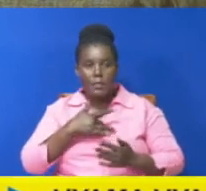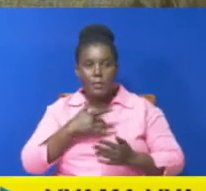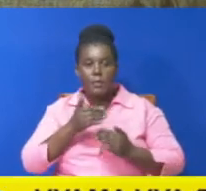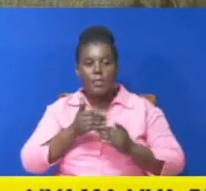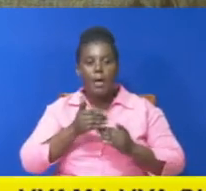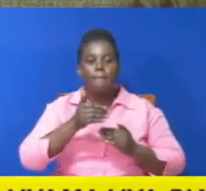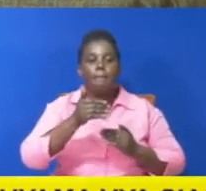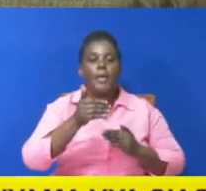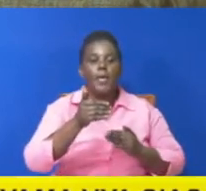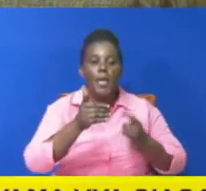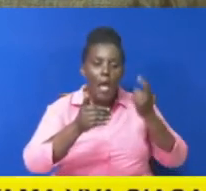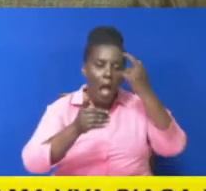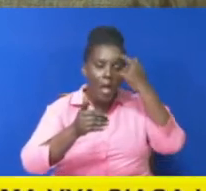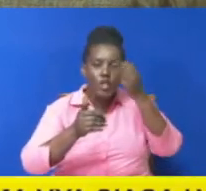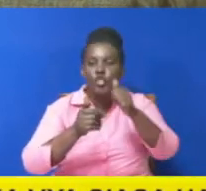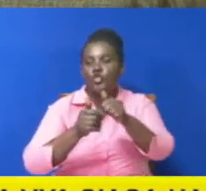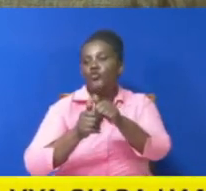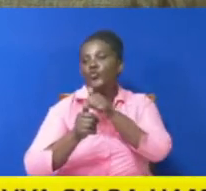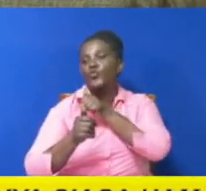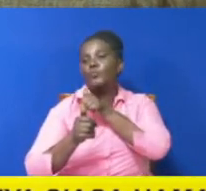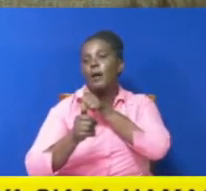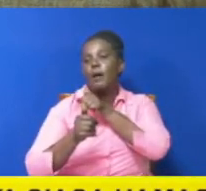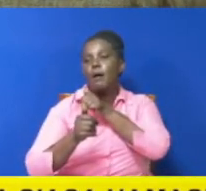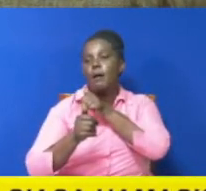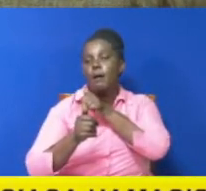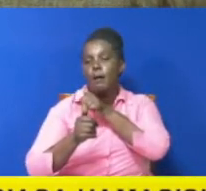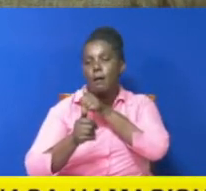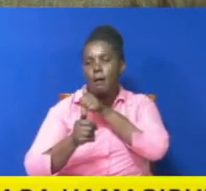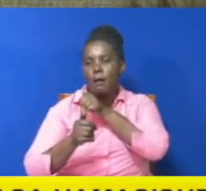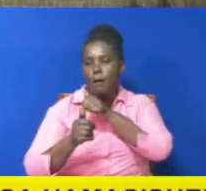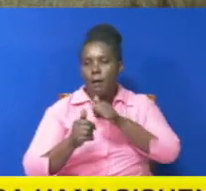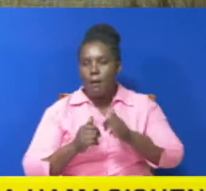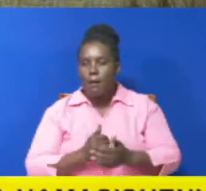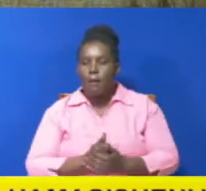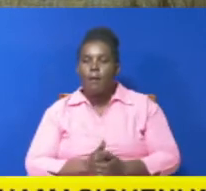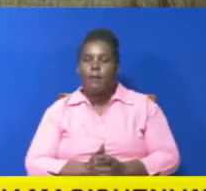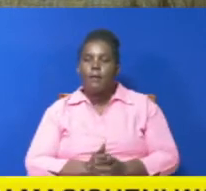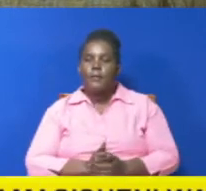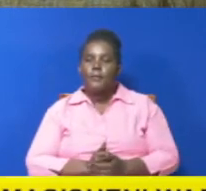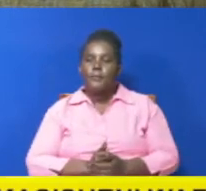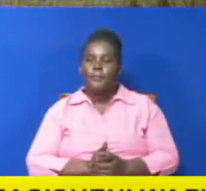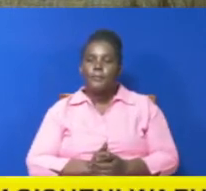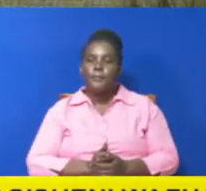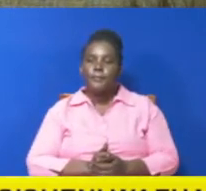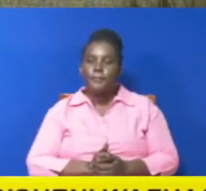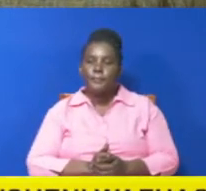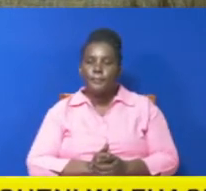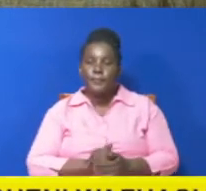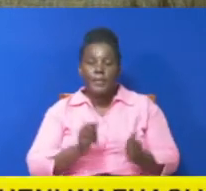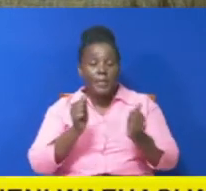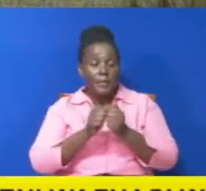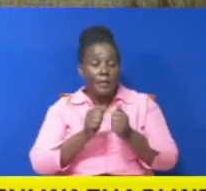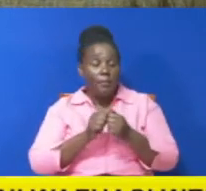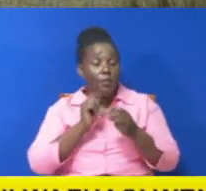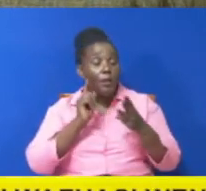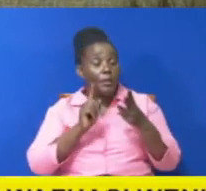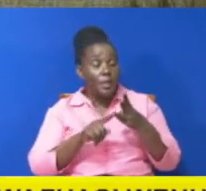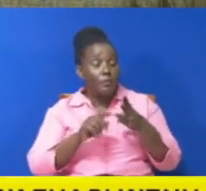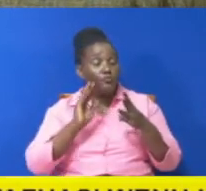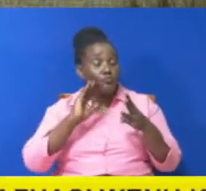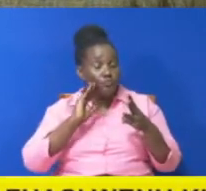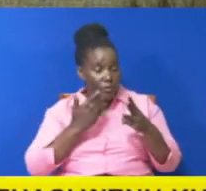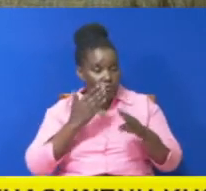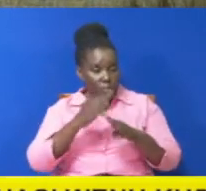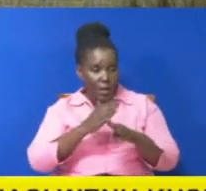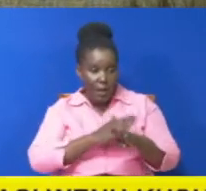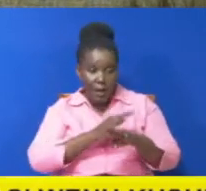kuliko akili, yani ile kwamba hapa natakiwa nikanyage, hapa sitaki kukanyaga. Jambo la tatu ambalo kijana natakiwa azingatie